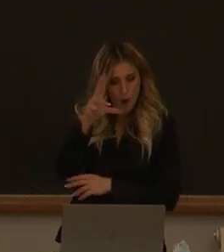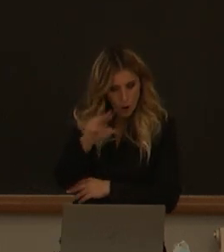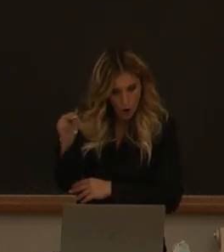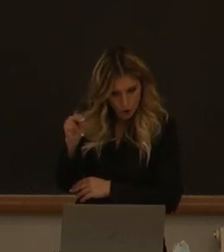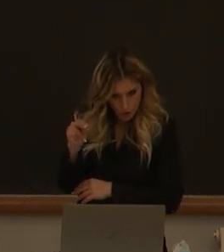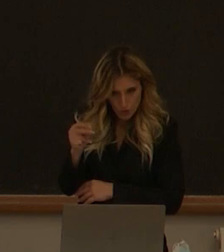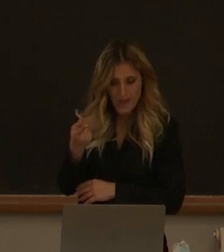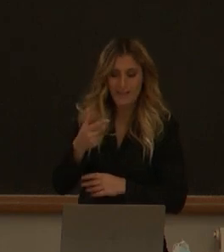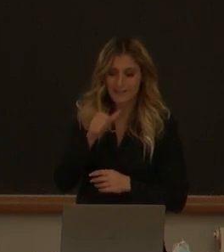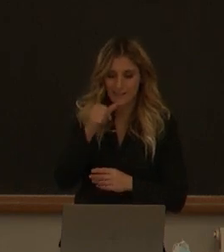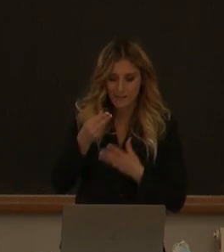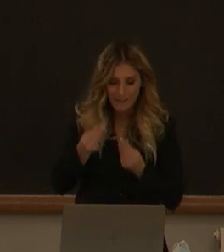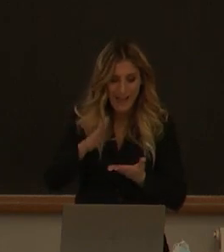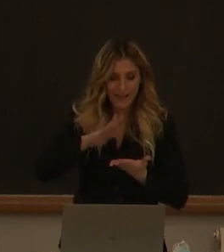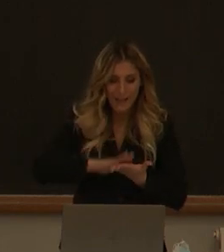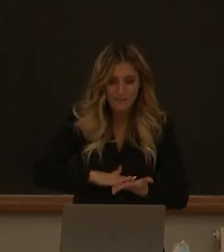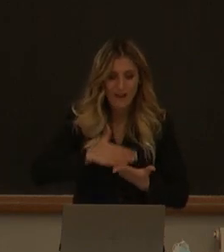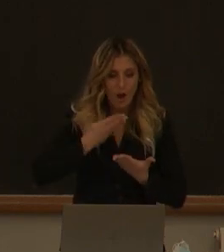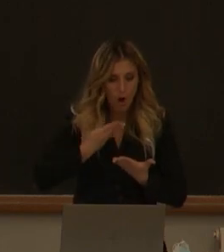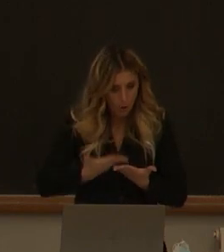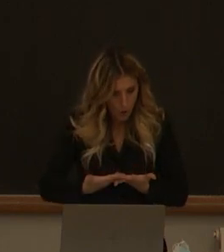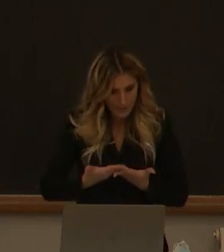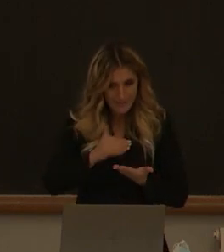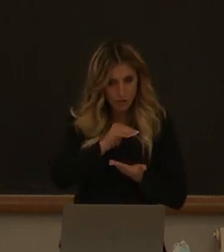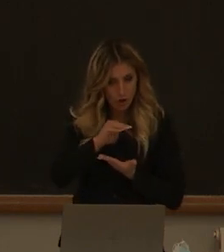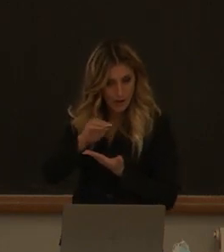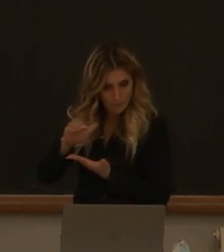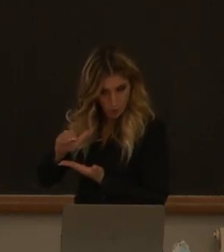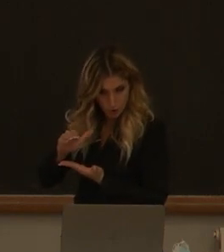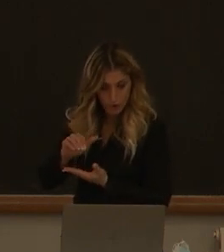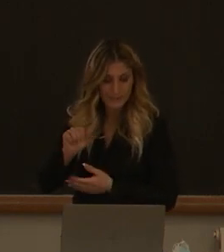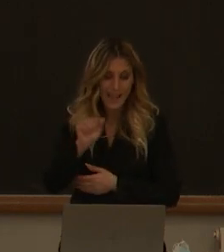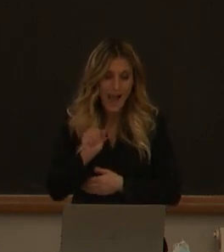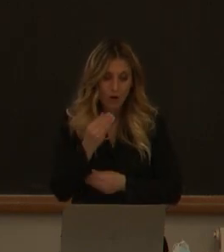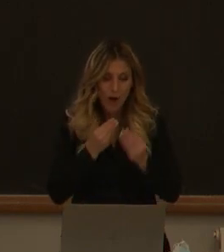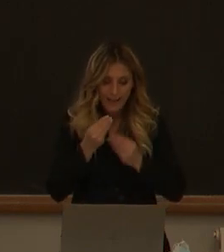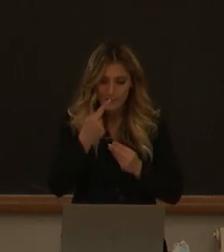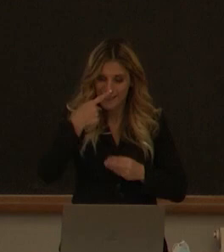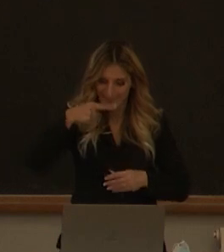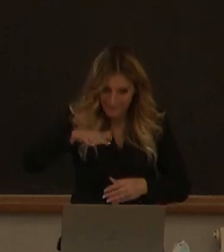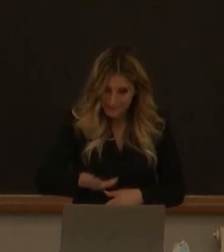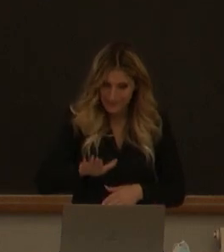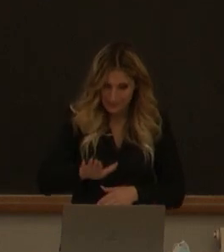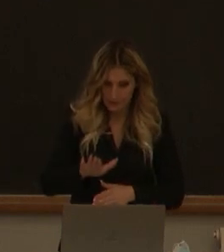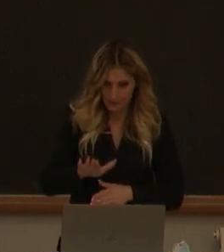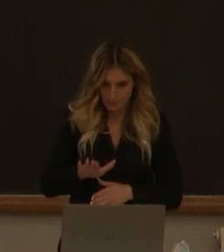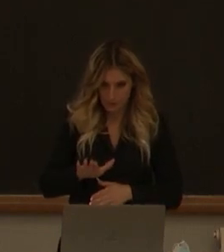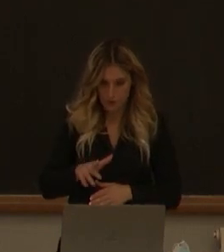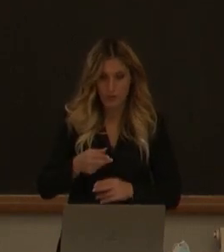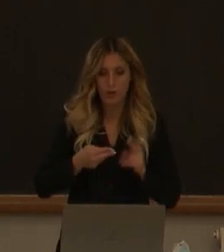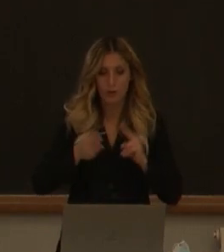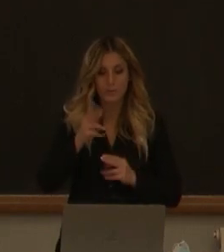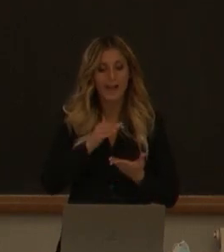ancora e la valorizzazione, vedremo poi, dei prodotti agroalimentari tipici e soprattutto dei